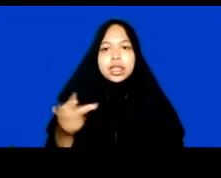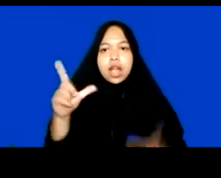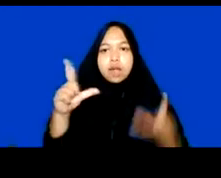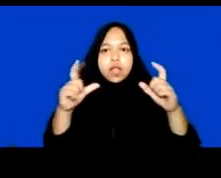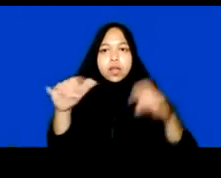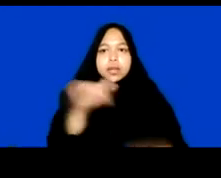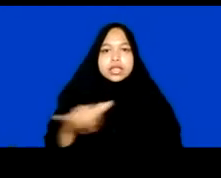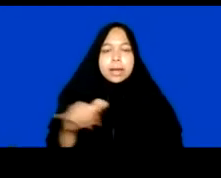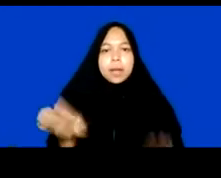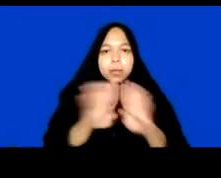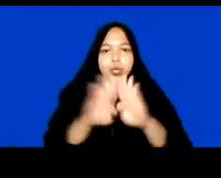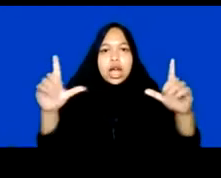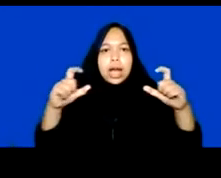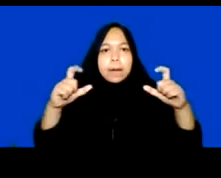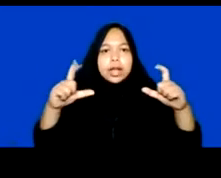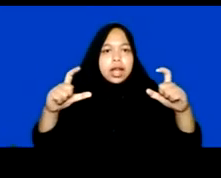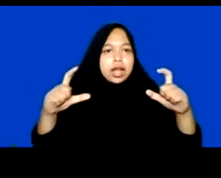Seperti itu, saya tunggu.